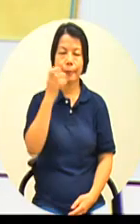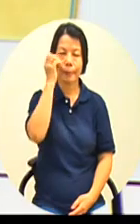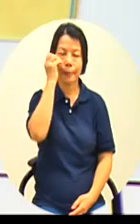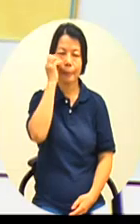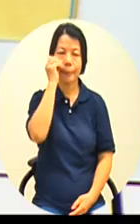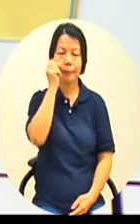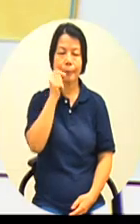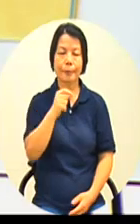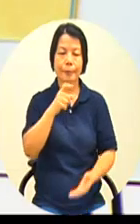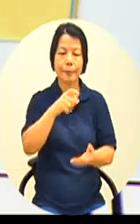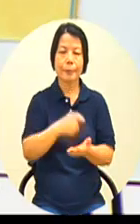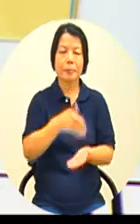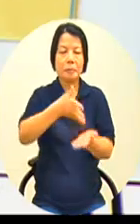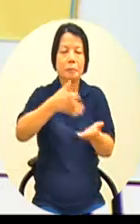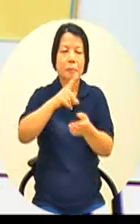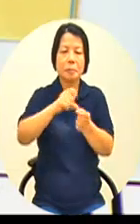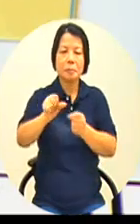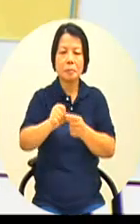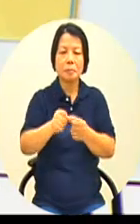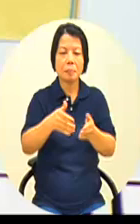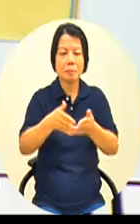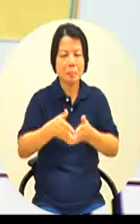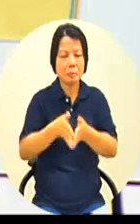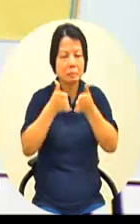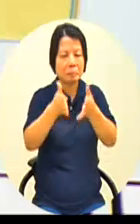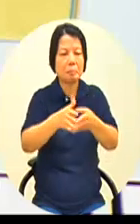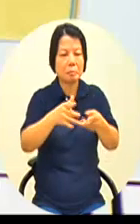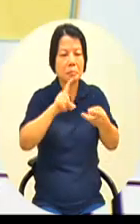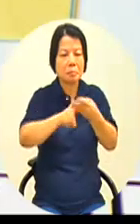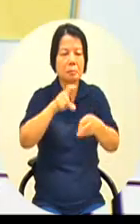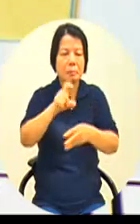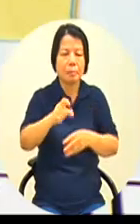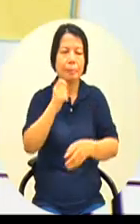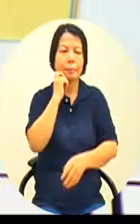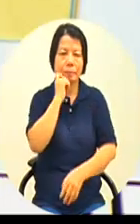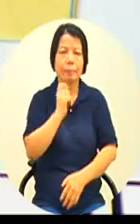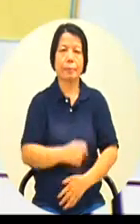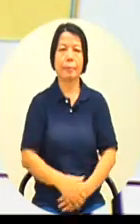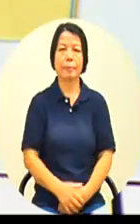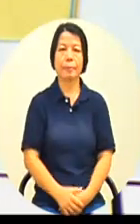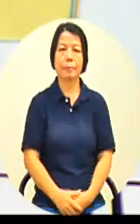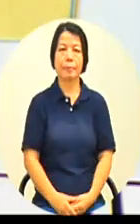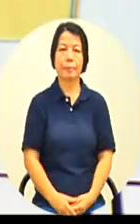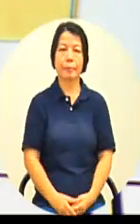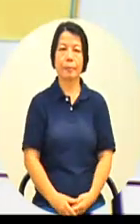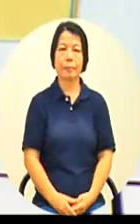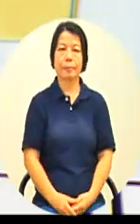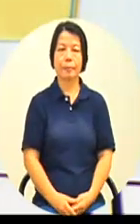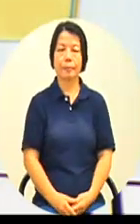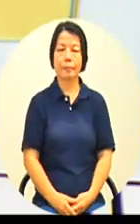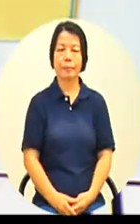要讲到什么重点哦，可能啊有所困难哈，但是还是要说